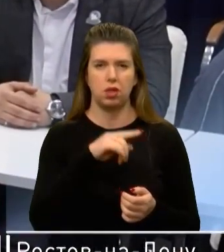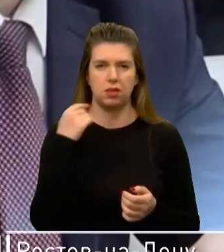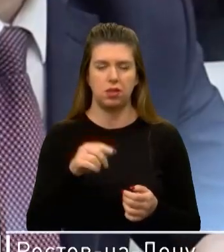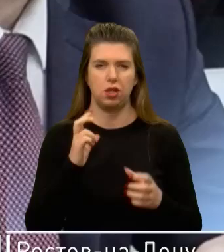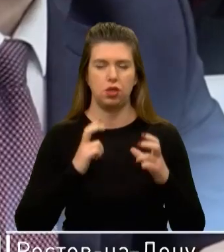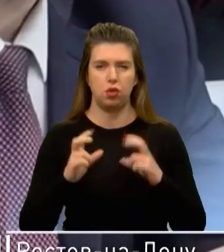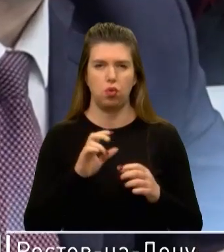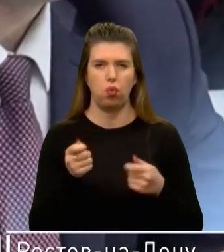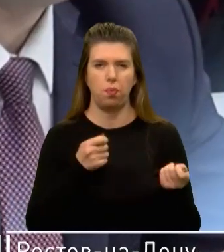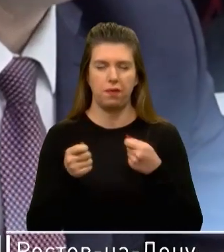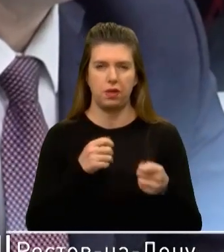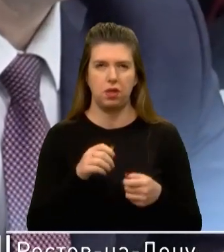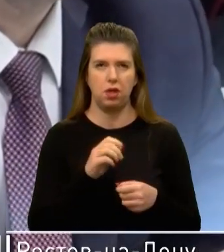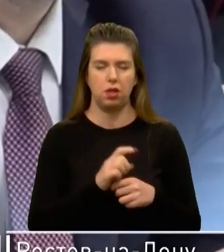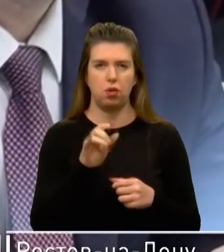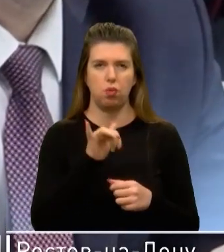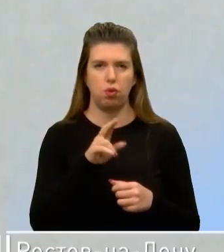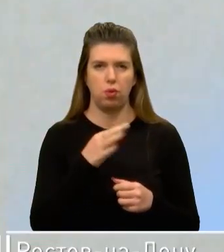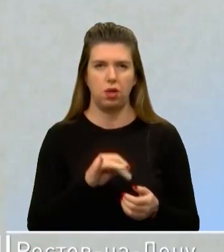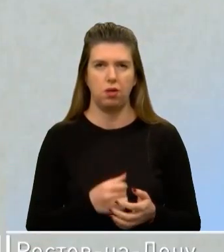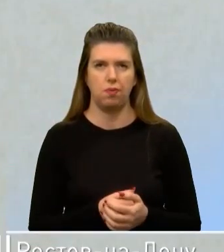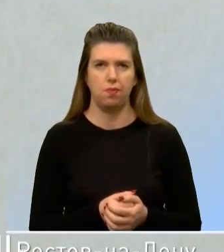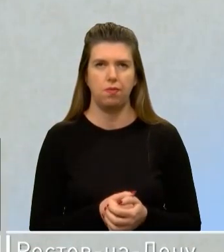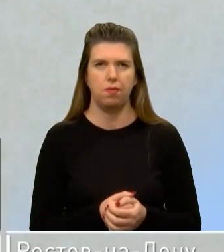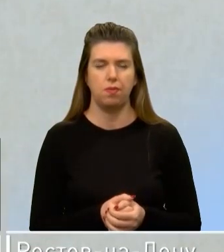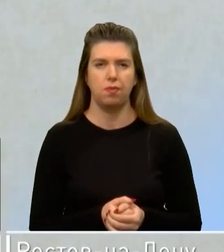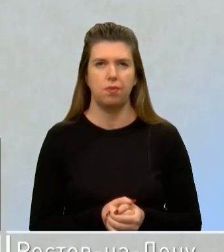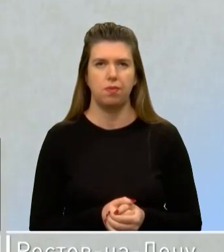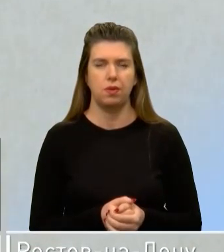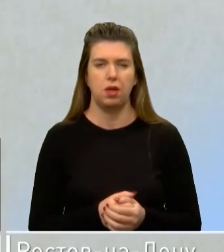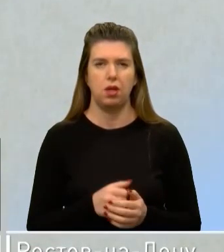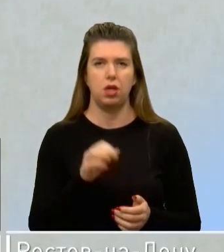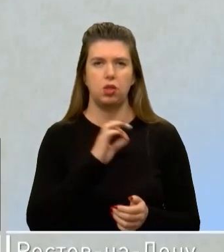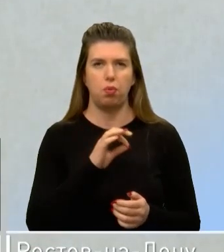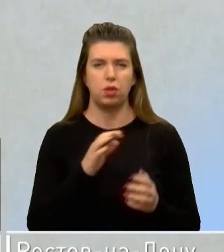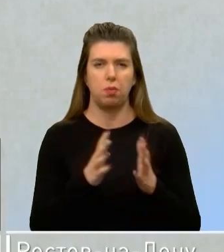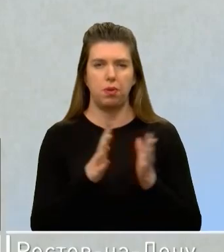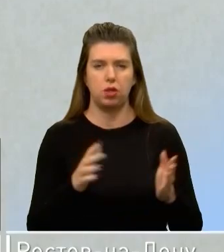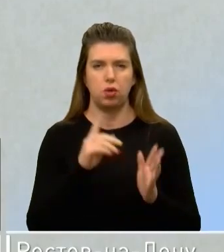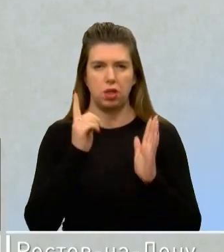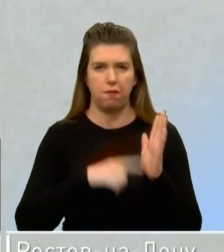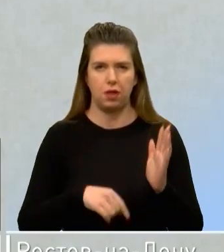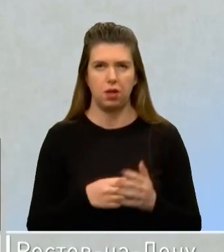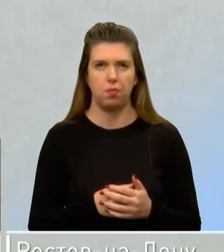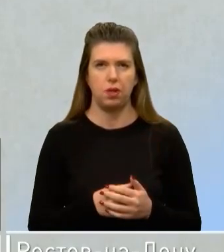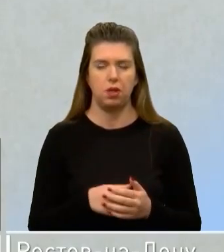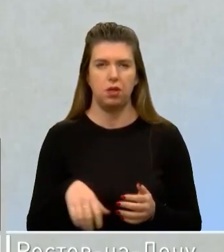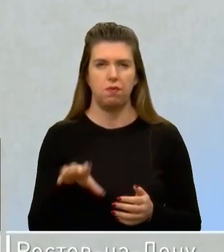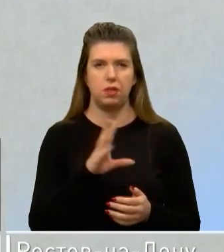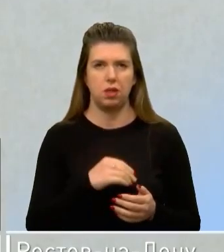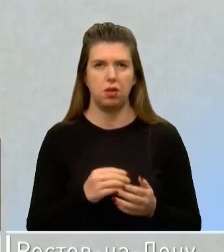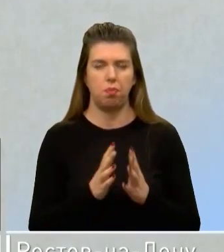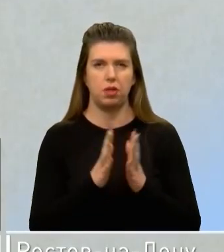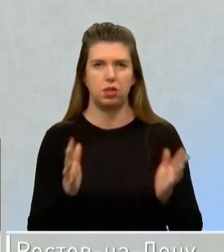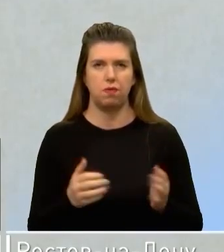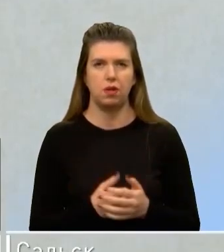Института Управления Василий Рудой владими ВЧ пользуется огромнейшим доверием среди подавляющего